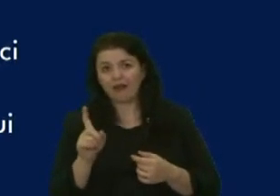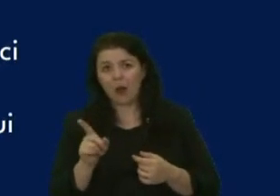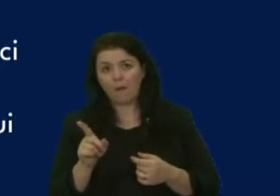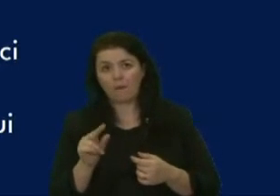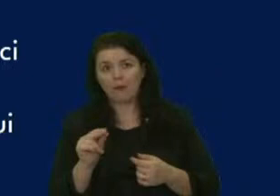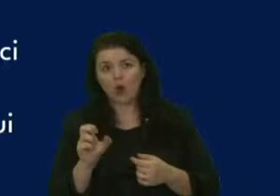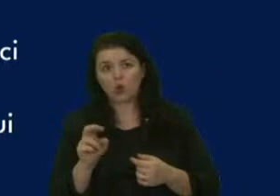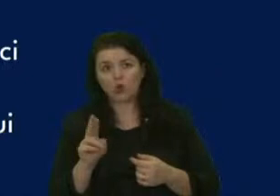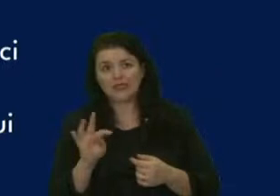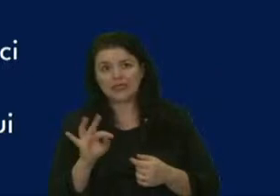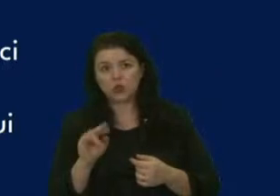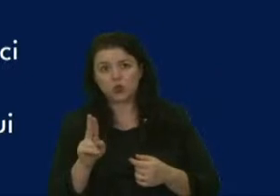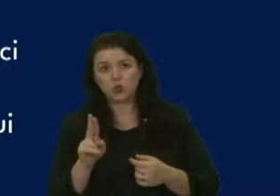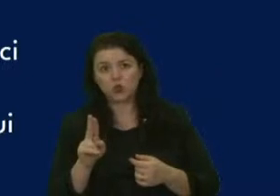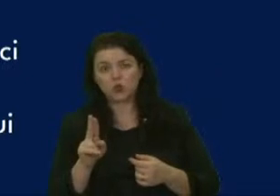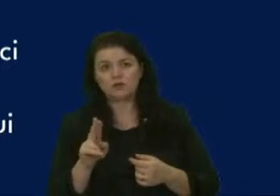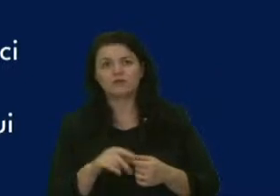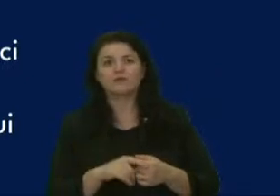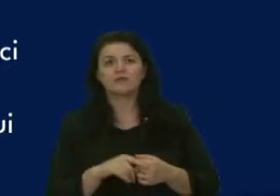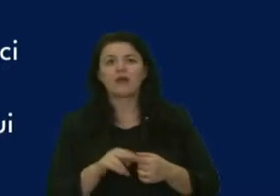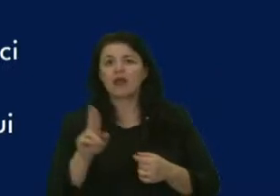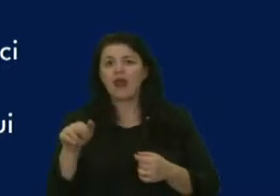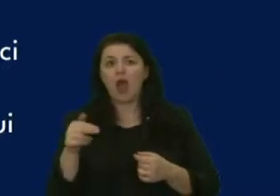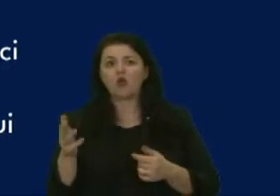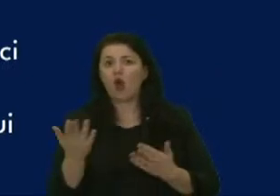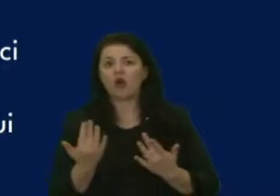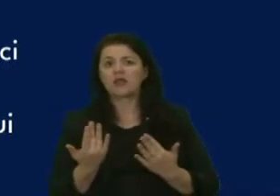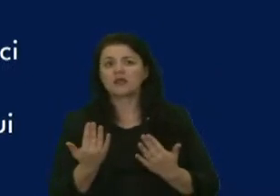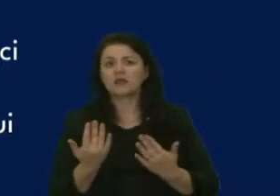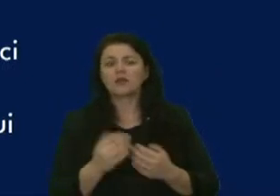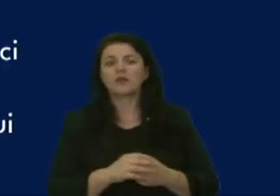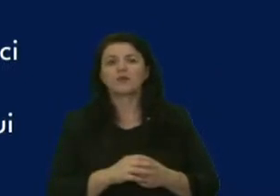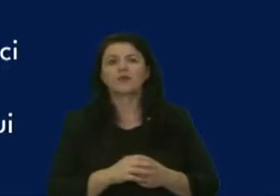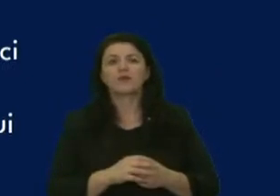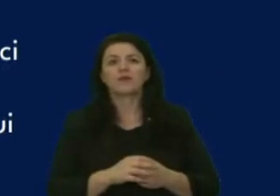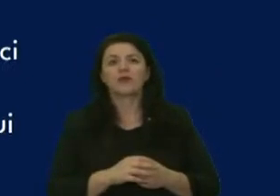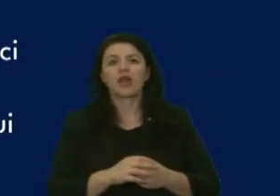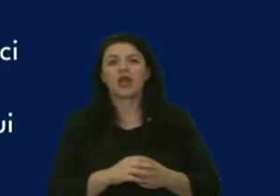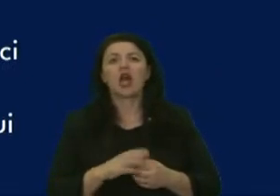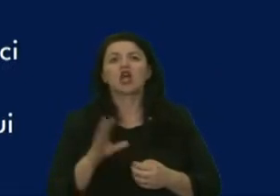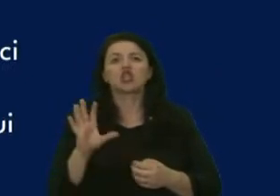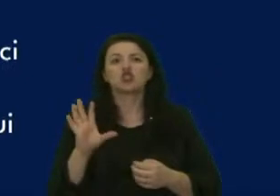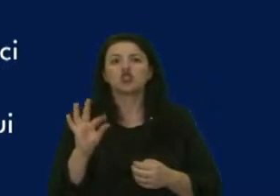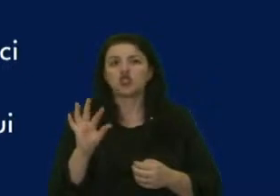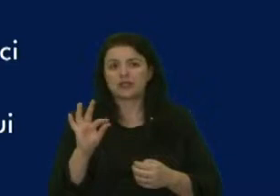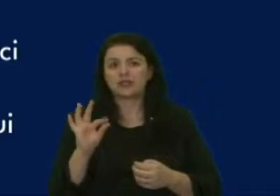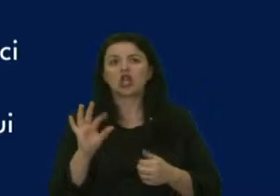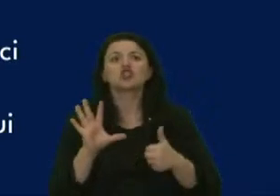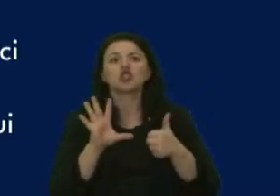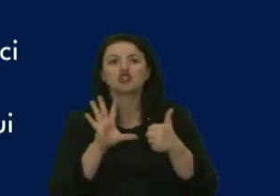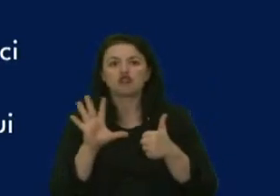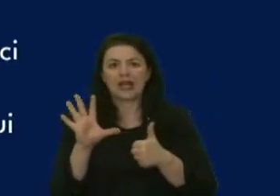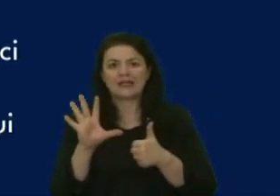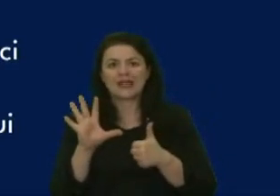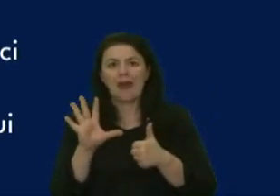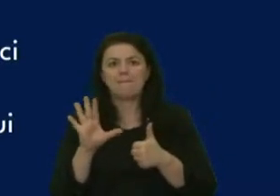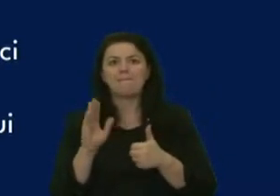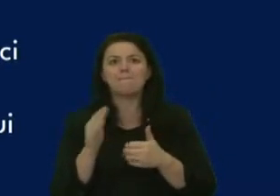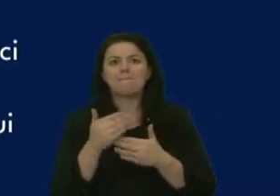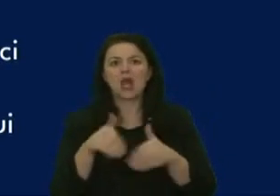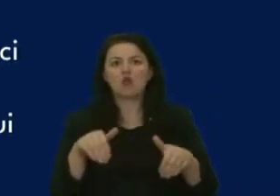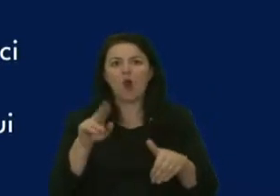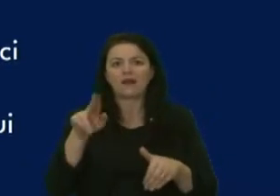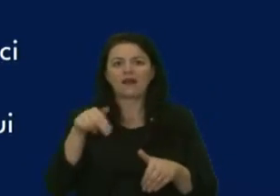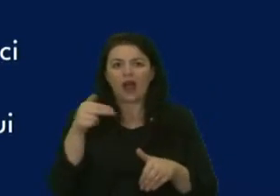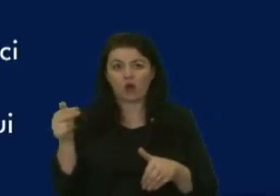Domnul poruțiu să nu greșesc în Euro Câți sunt 56 de milioane de euro Da Aceștia sunt banii pe care am obținut